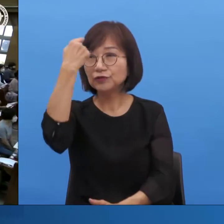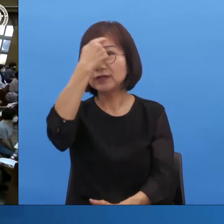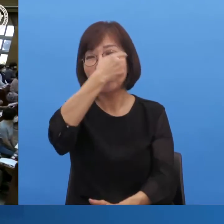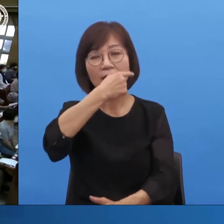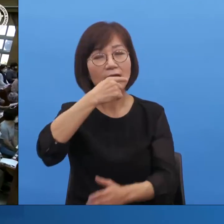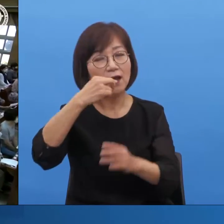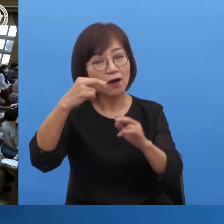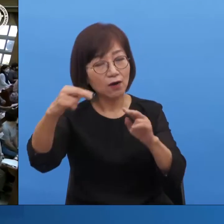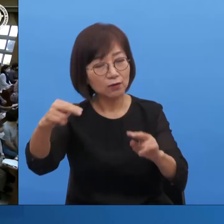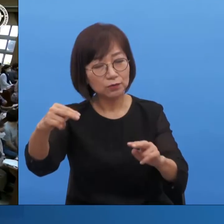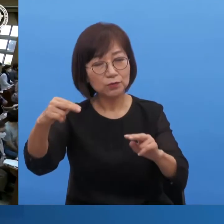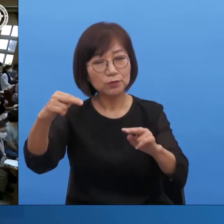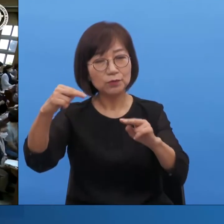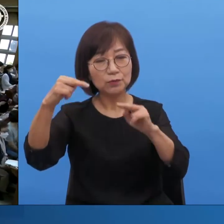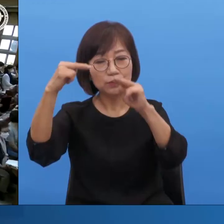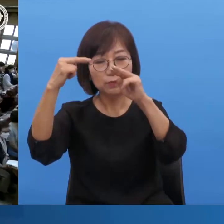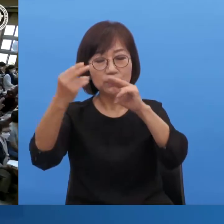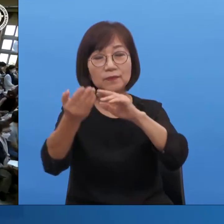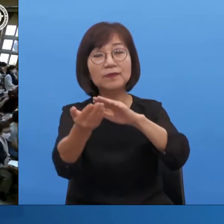주의 얼굴